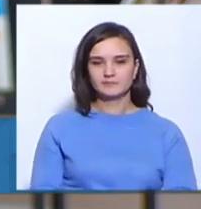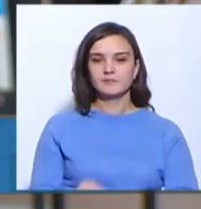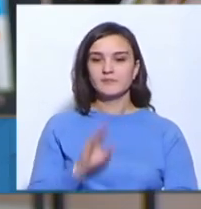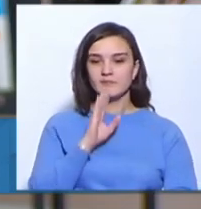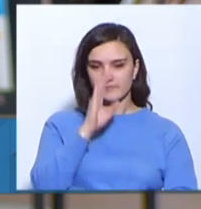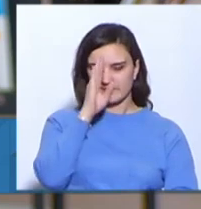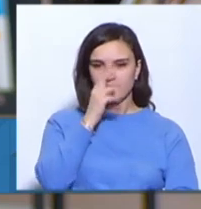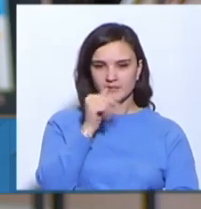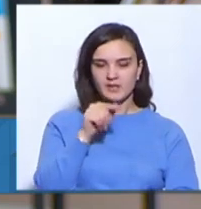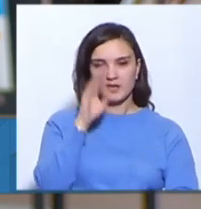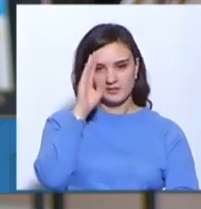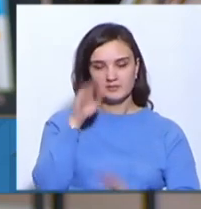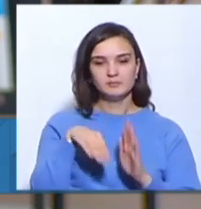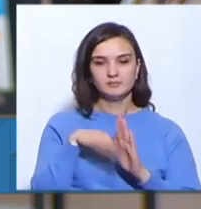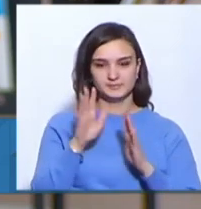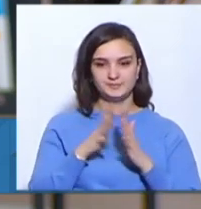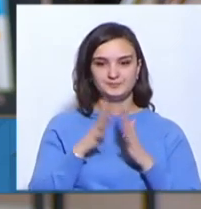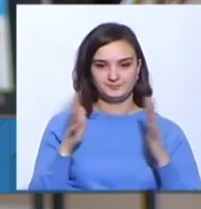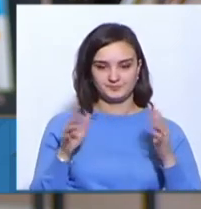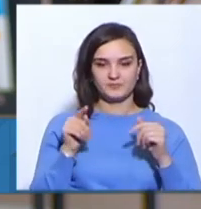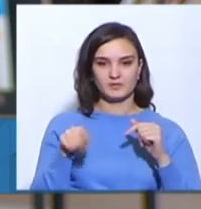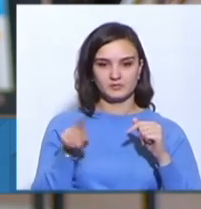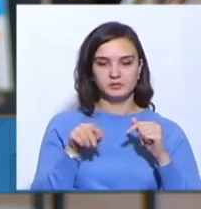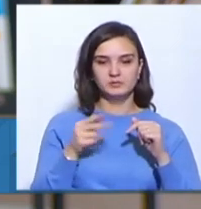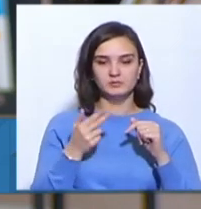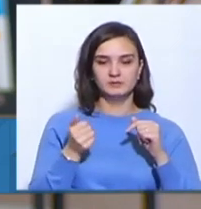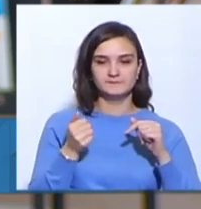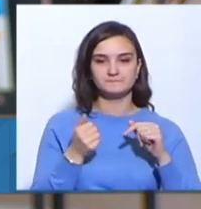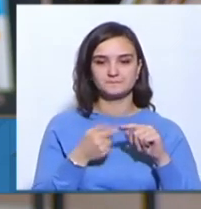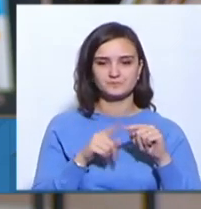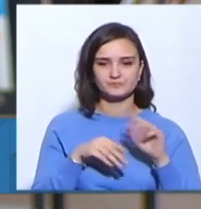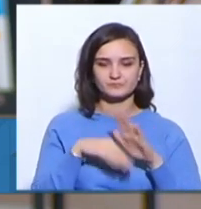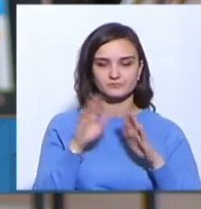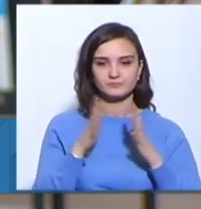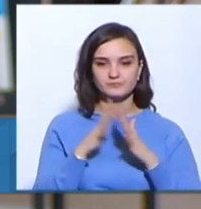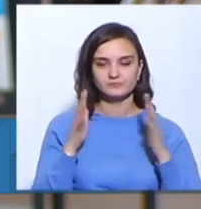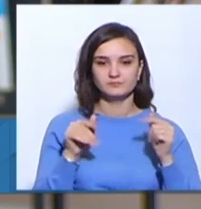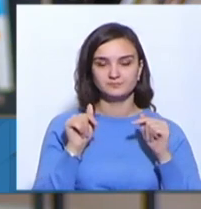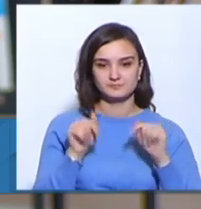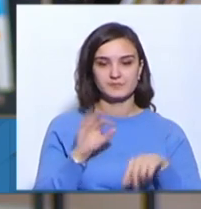გენდერულად კი ყველა პოპულაციაში. უფრო მამაკაცებს? დიახ, უფრო მამაკაცებს, მაგრამ უფრო მეტად